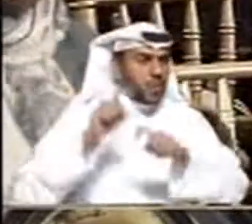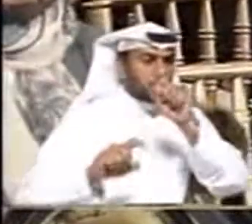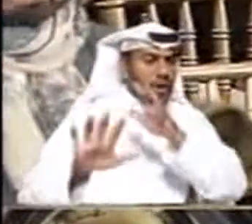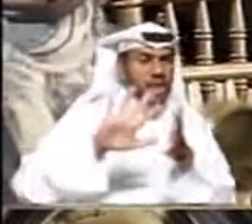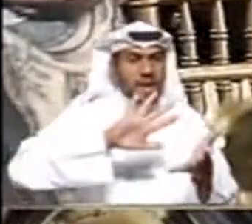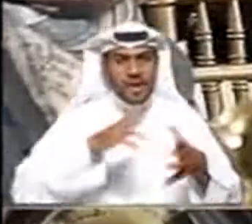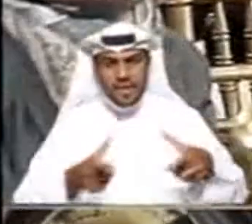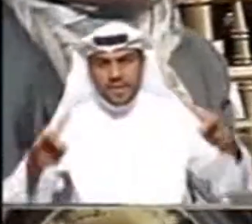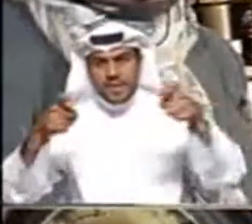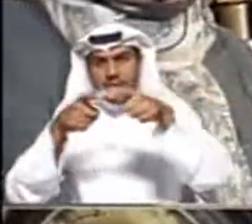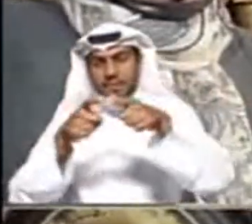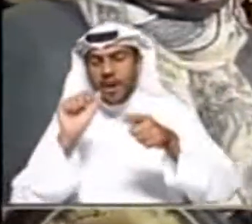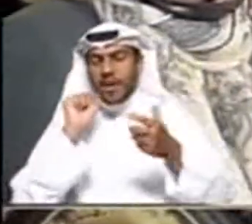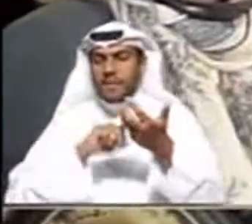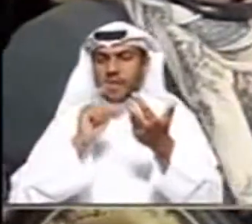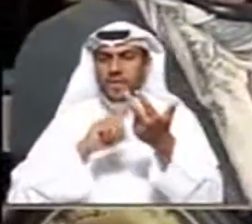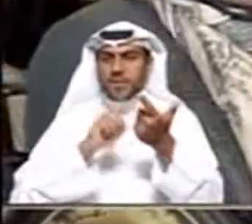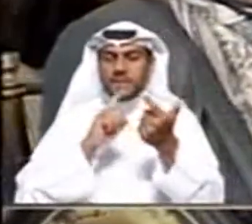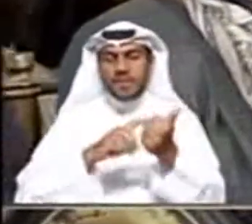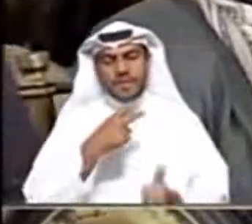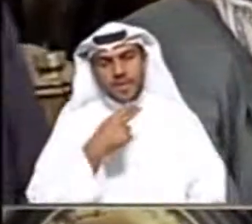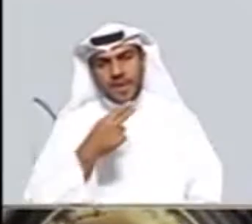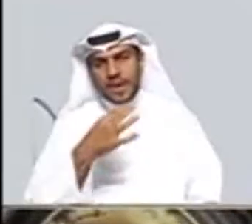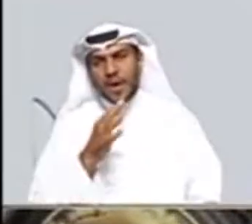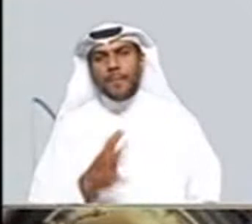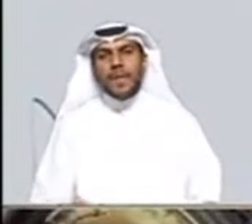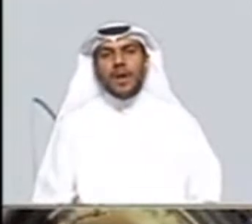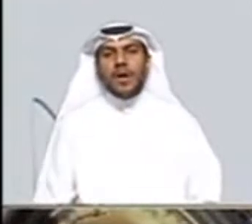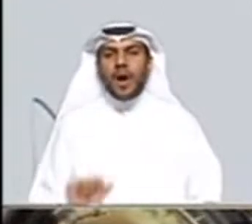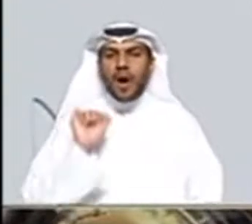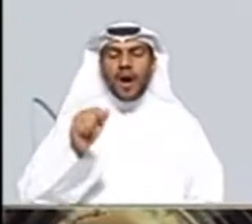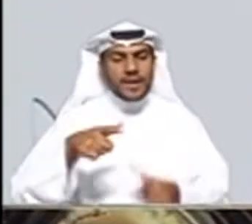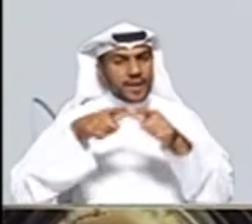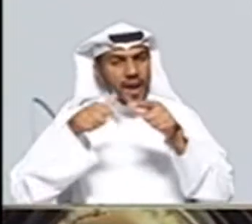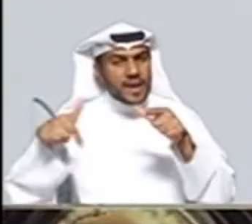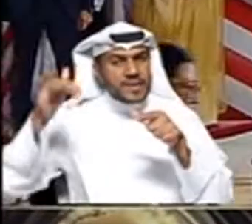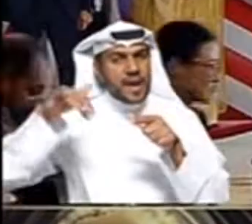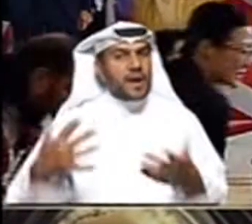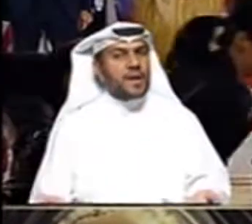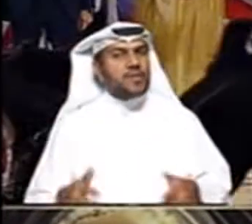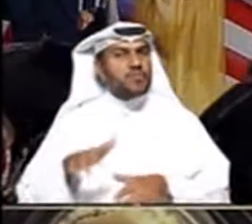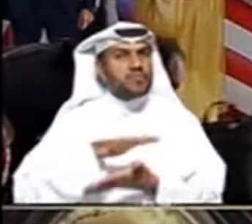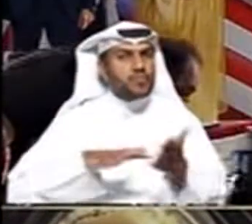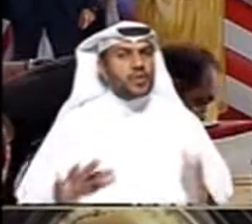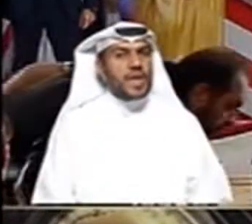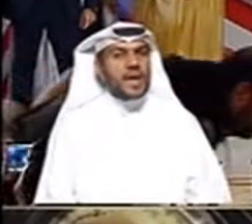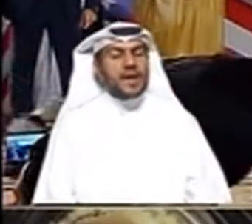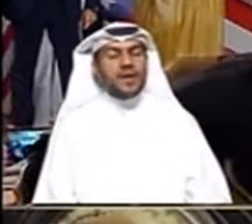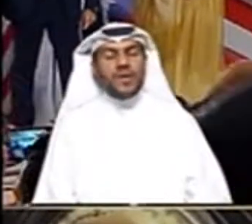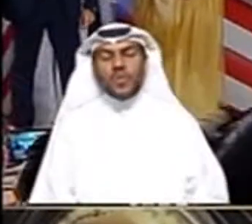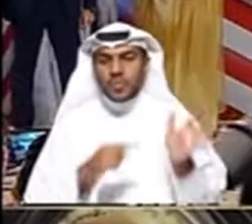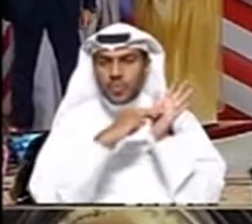الطرفان العديد من القضايا والملفات الإقليمية، على رأسها الخلاف الخليجي والأزمة اليمنية والوضع في